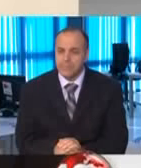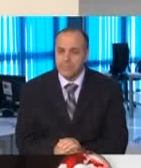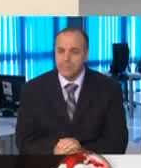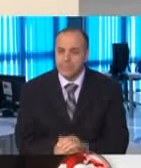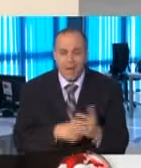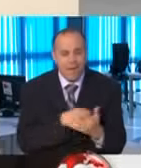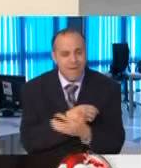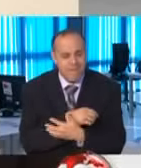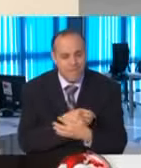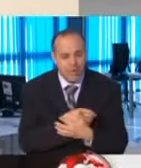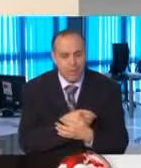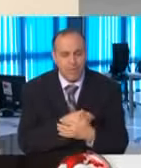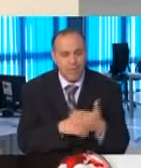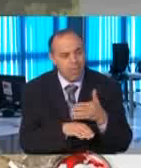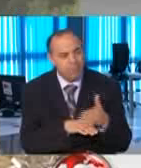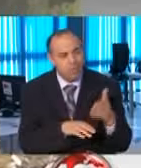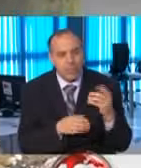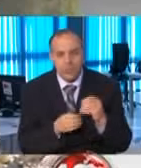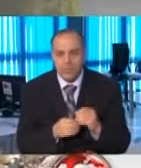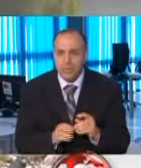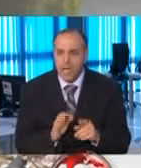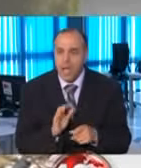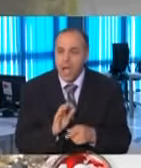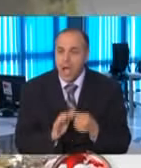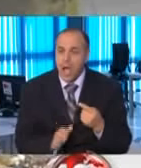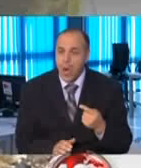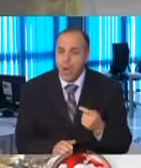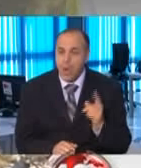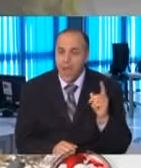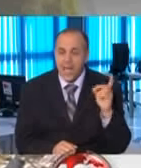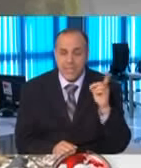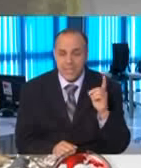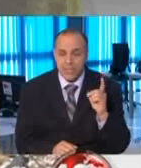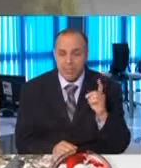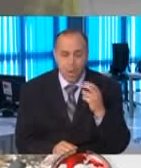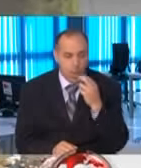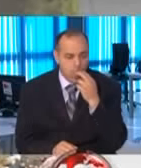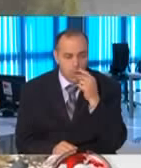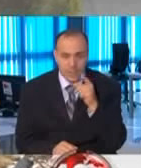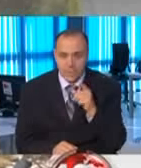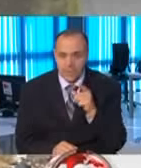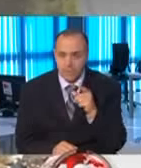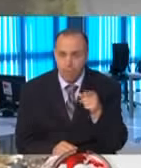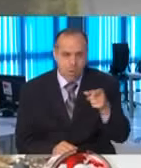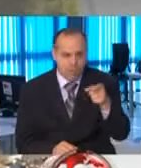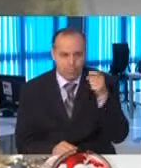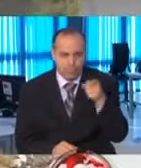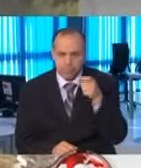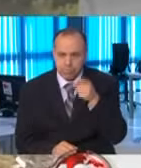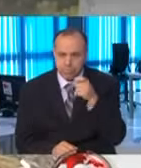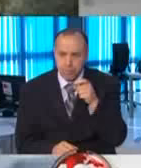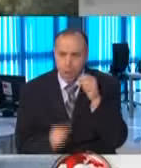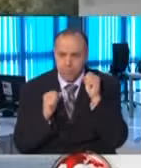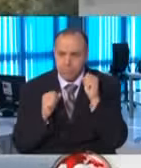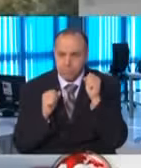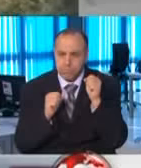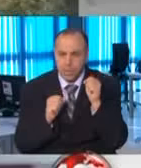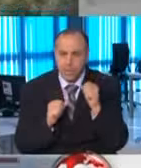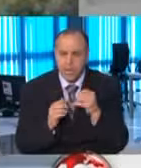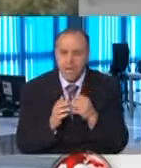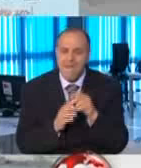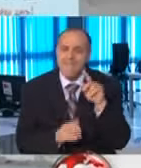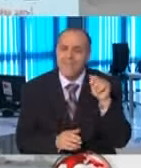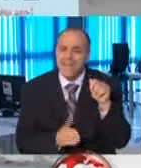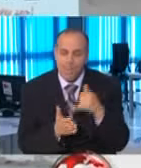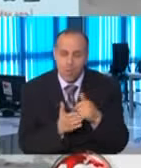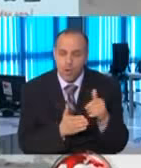للفئات المسحوقة اجتماعيا. أواخر ديسمبر استعملت القوات الأمنية رصاص الحي لتفريق المحتجين بمعتمدية